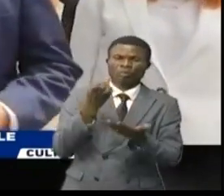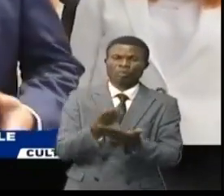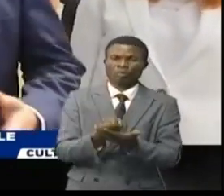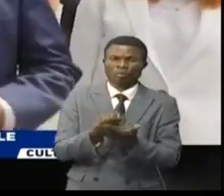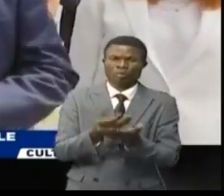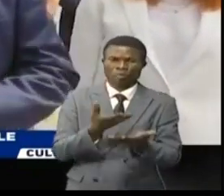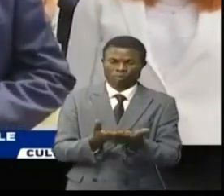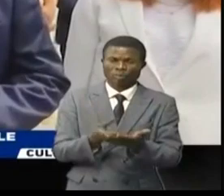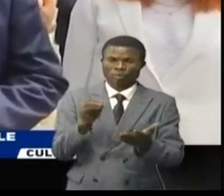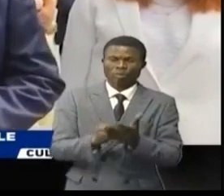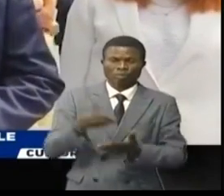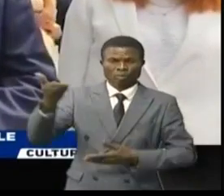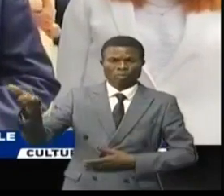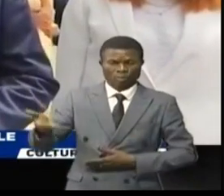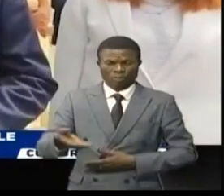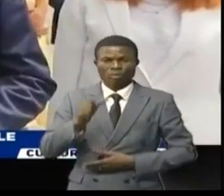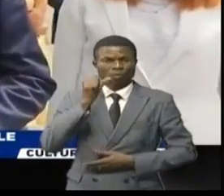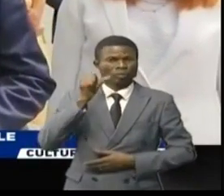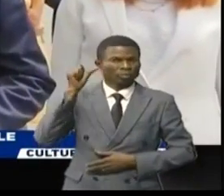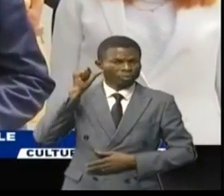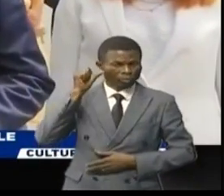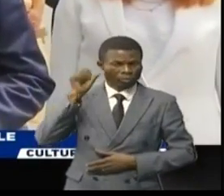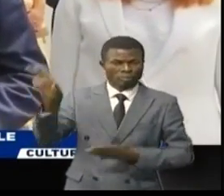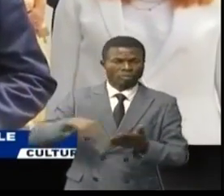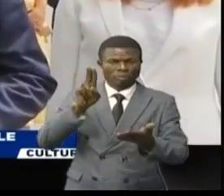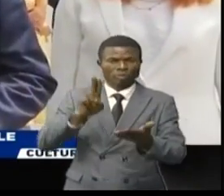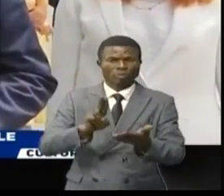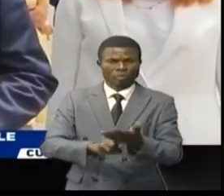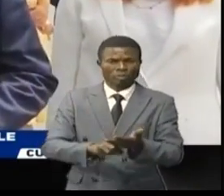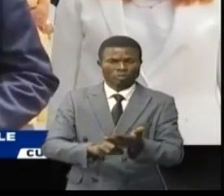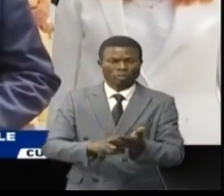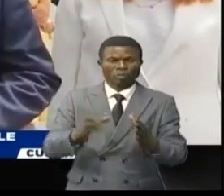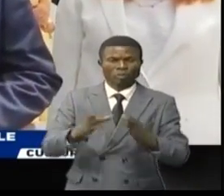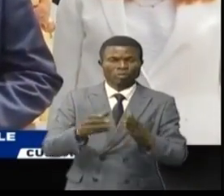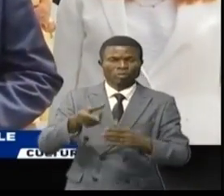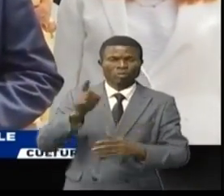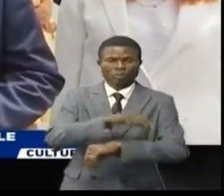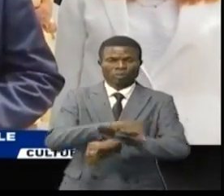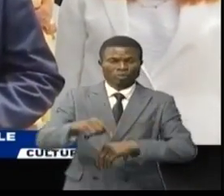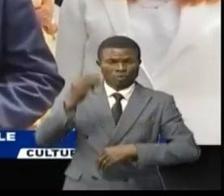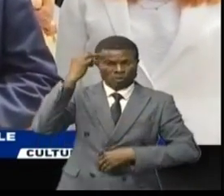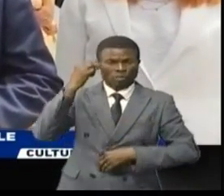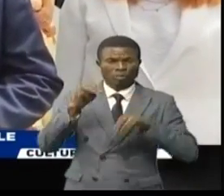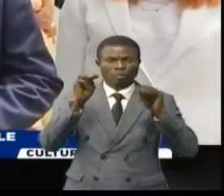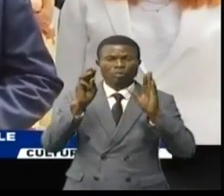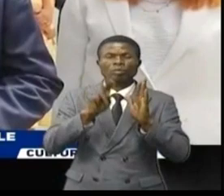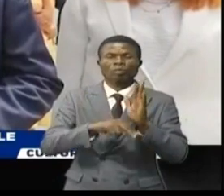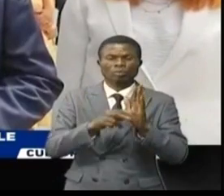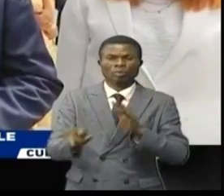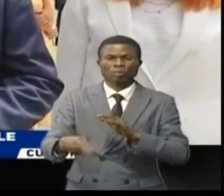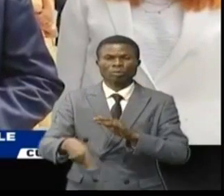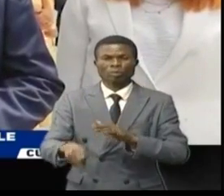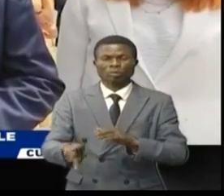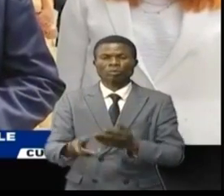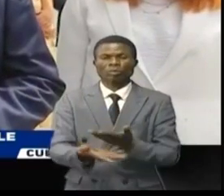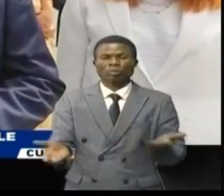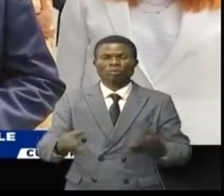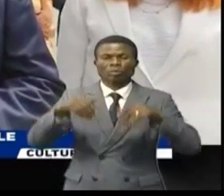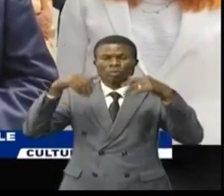Nous avons reçu aussi hier signer avec le ministère de l'enseignement primaire,